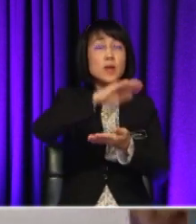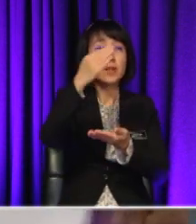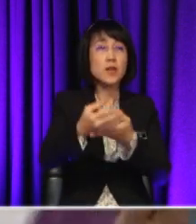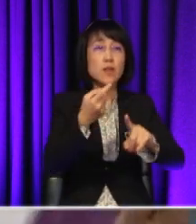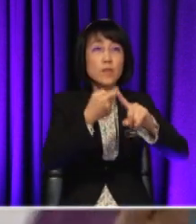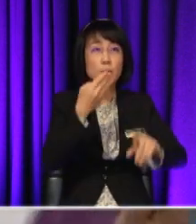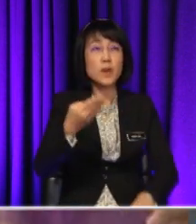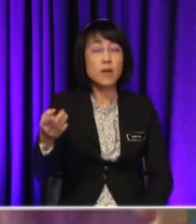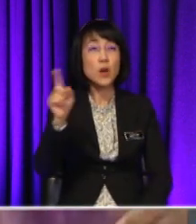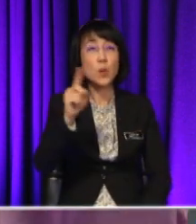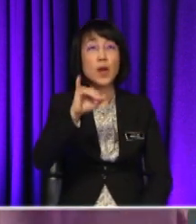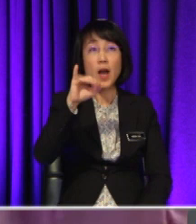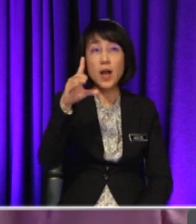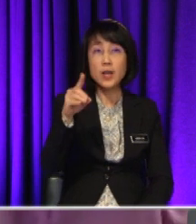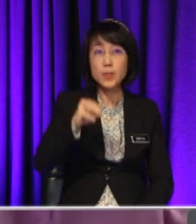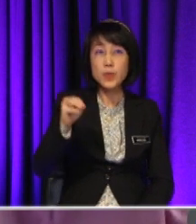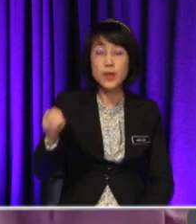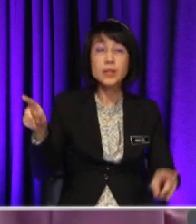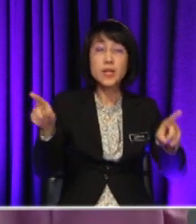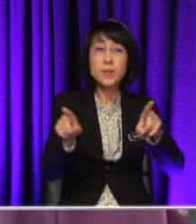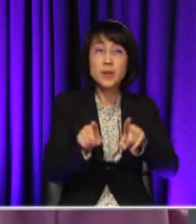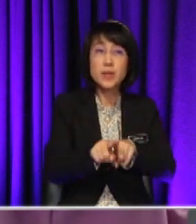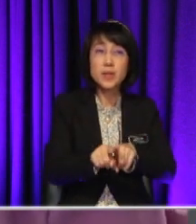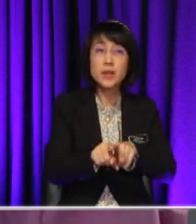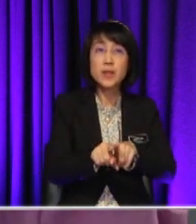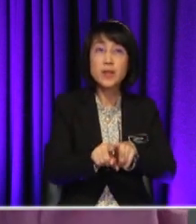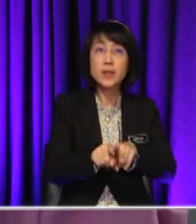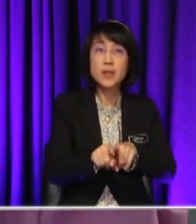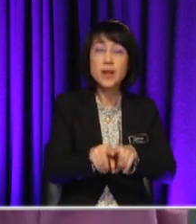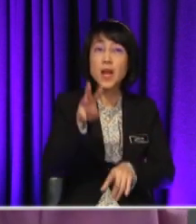barang where ID Mude sama dengan